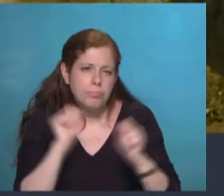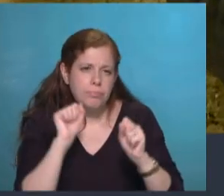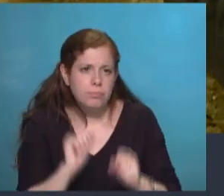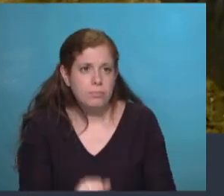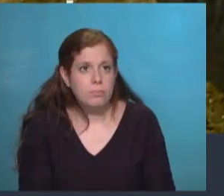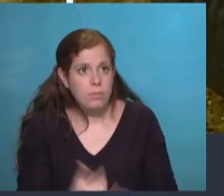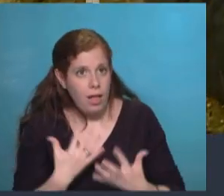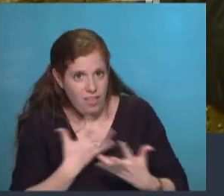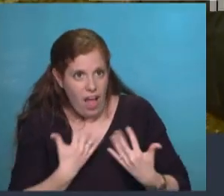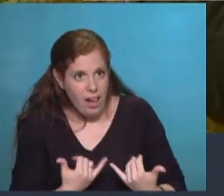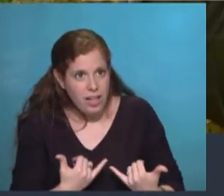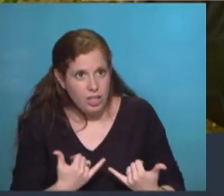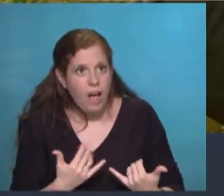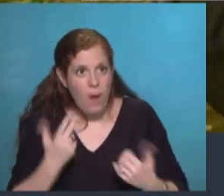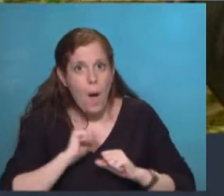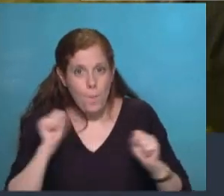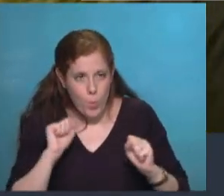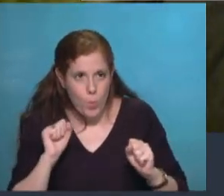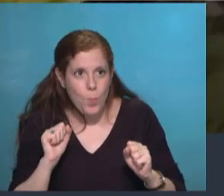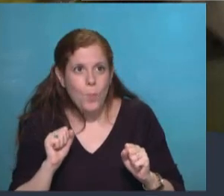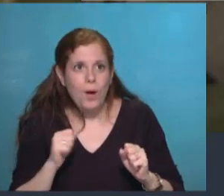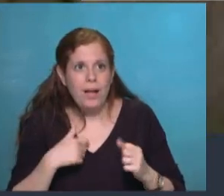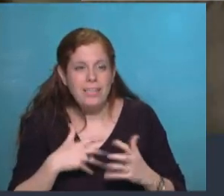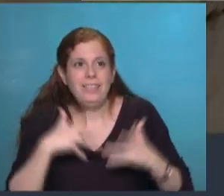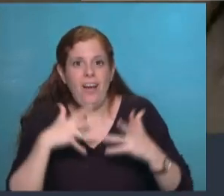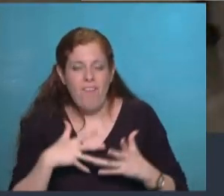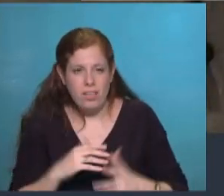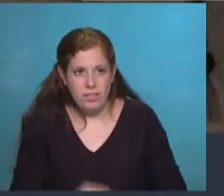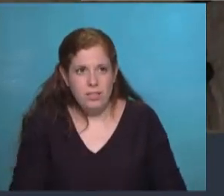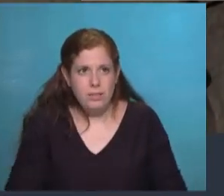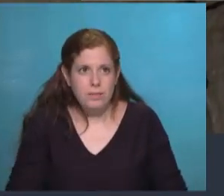נבלתי כרגע, היה בום, אני ככה.